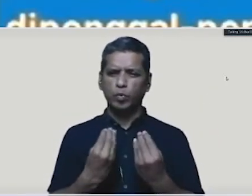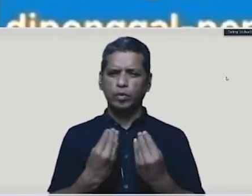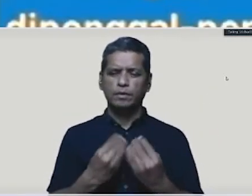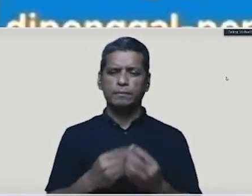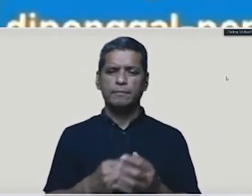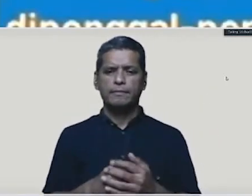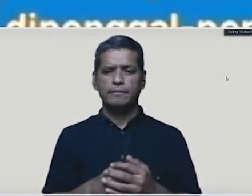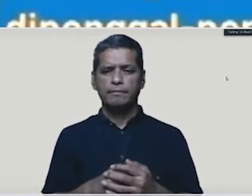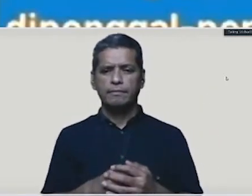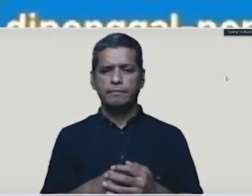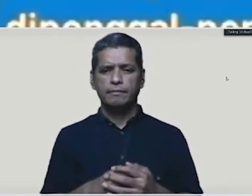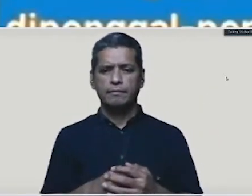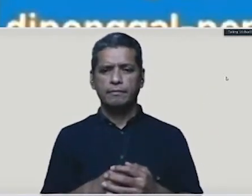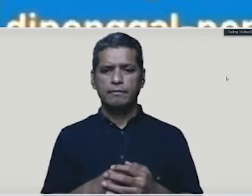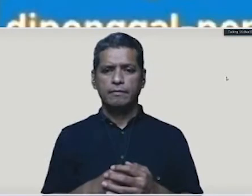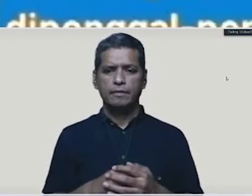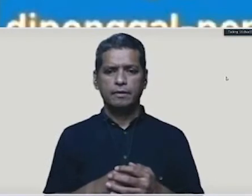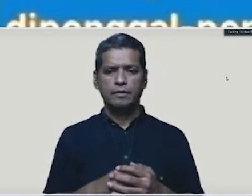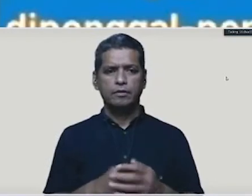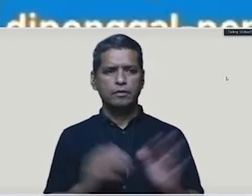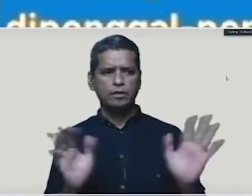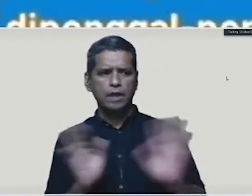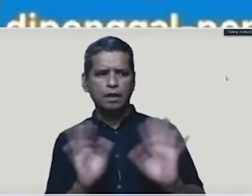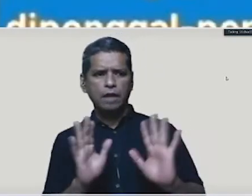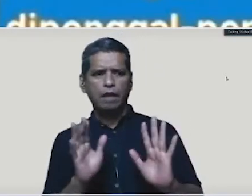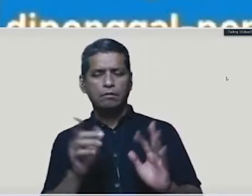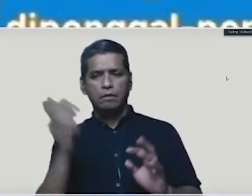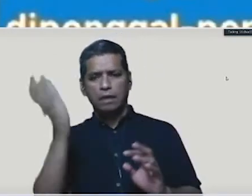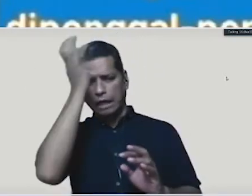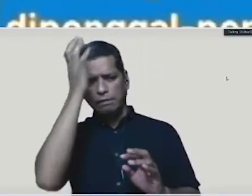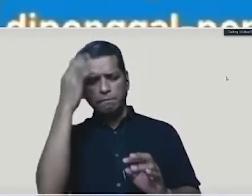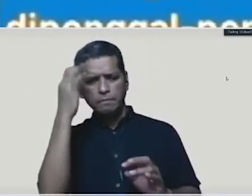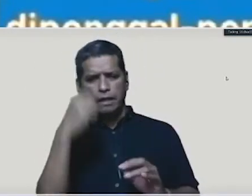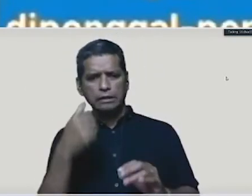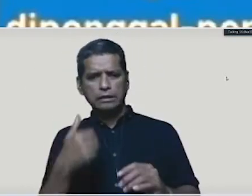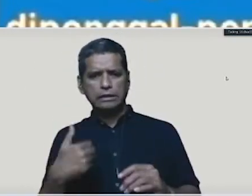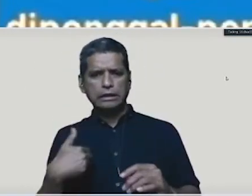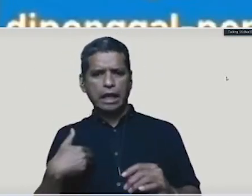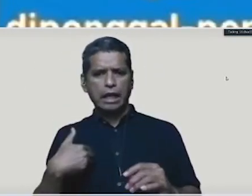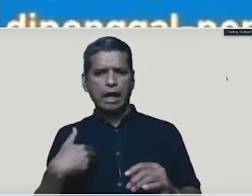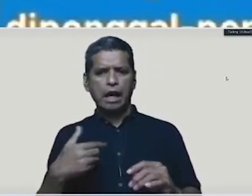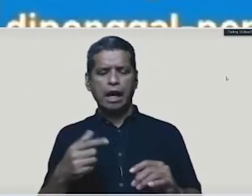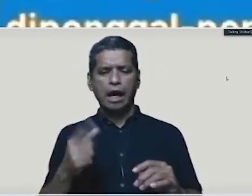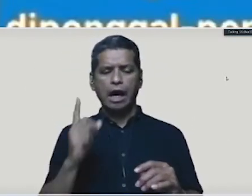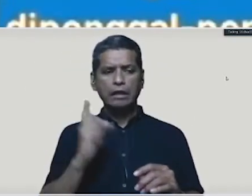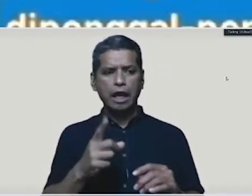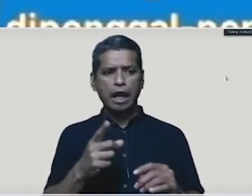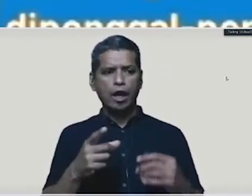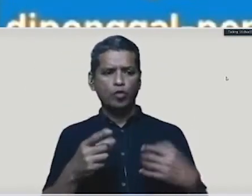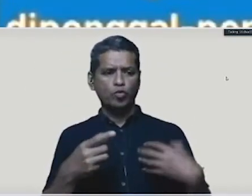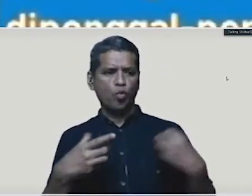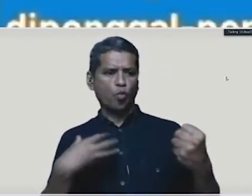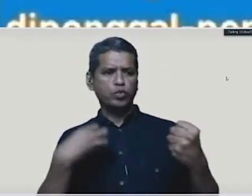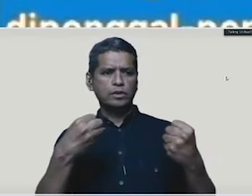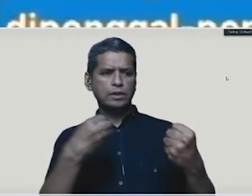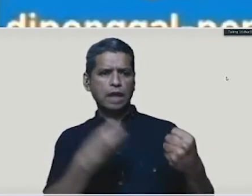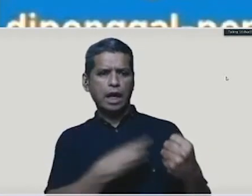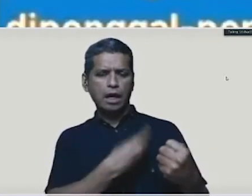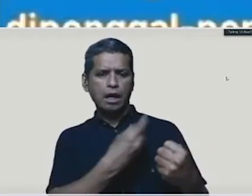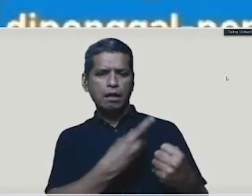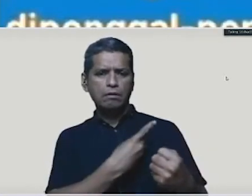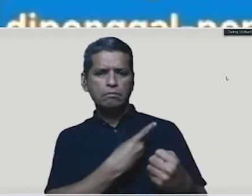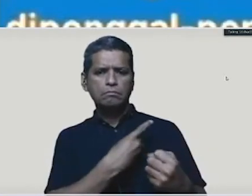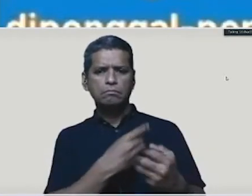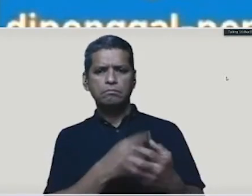jangan-jangan dari mimpi saya ini saya diberitahukan bahwa akan ada kudeta ini dan mereka berdiam